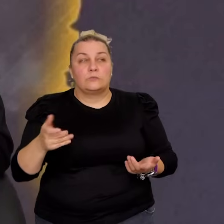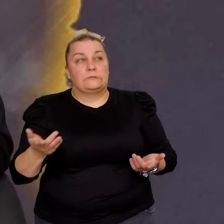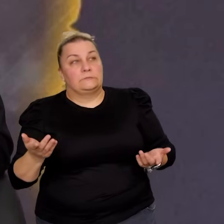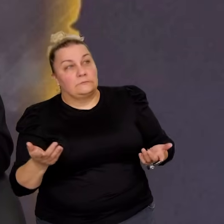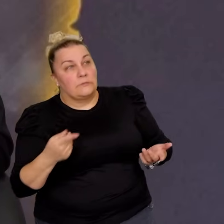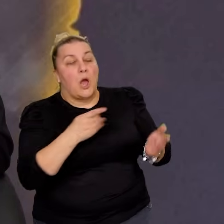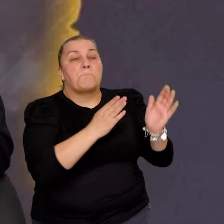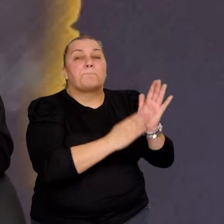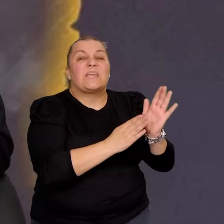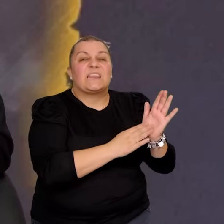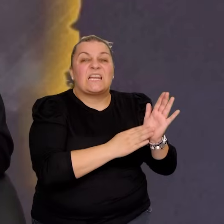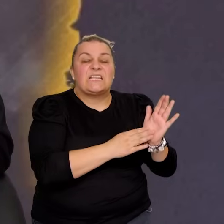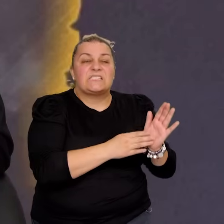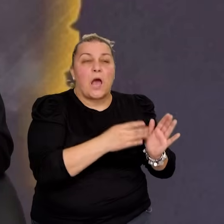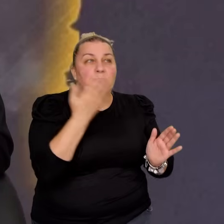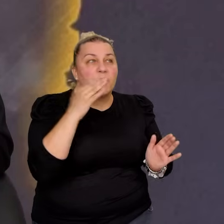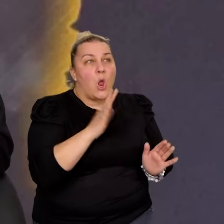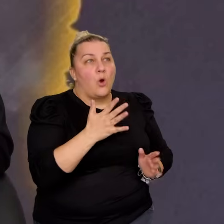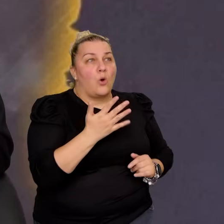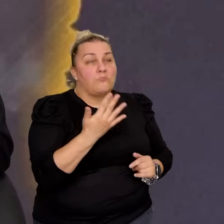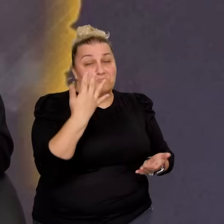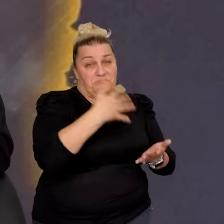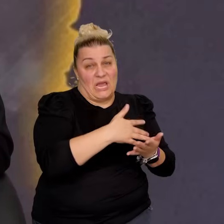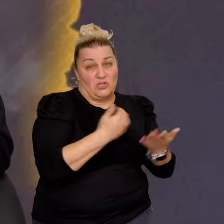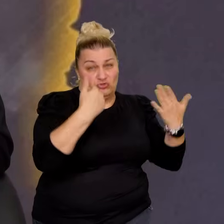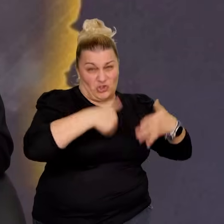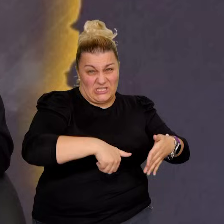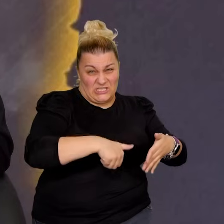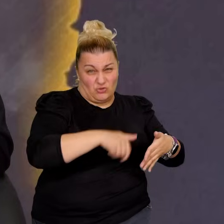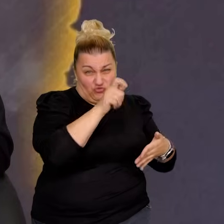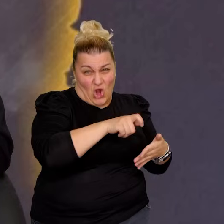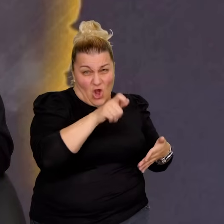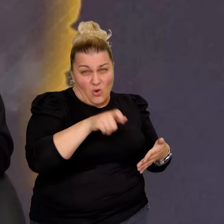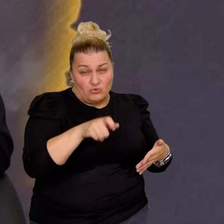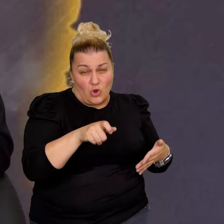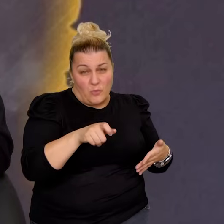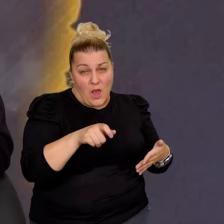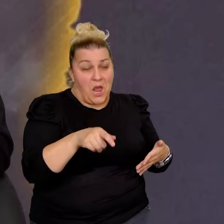na Mitnici je bilo tu između 5-6 tisuća ljudi i nas